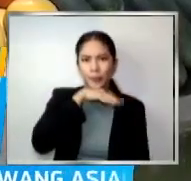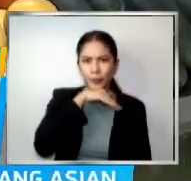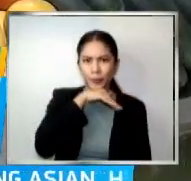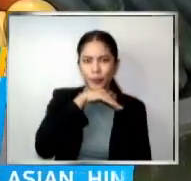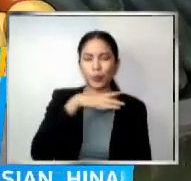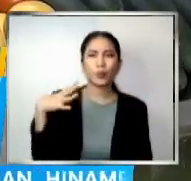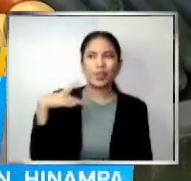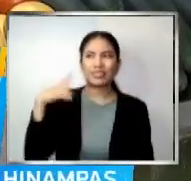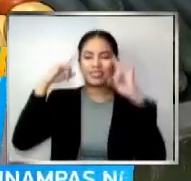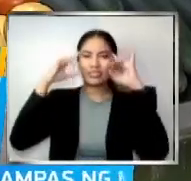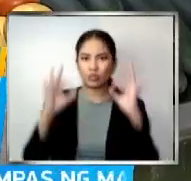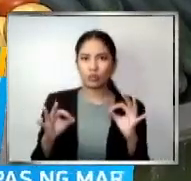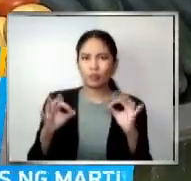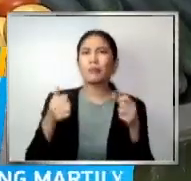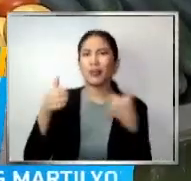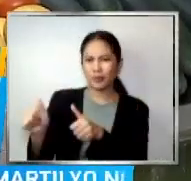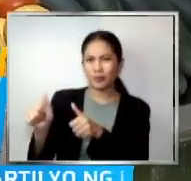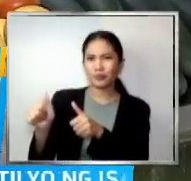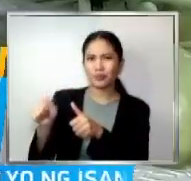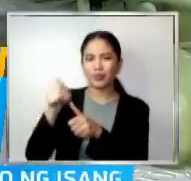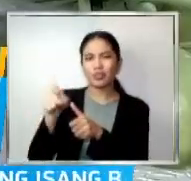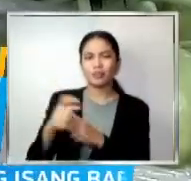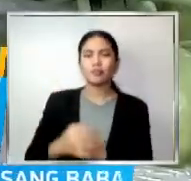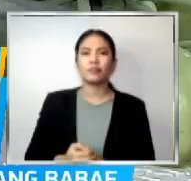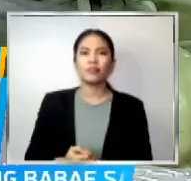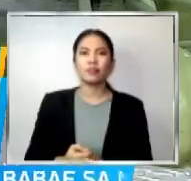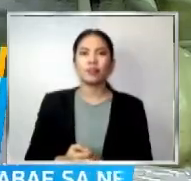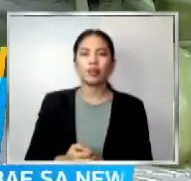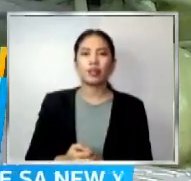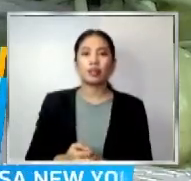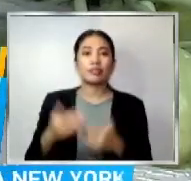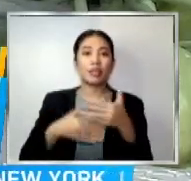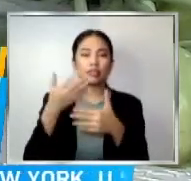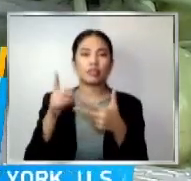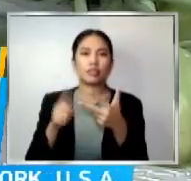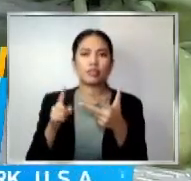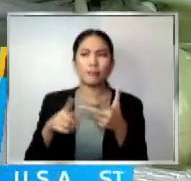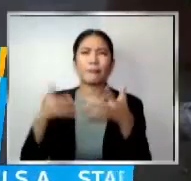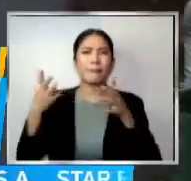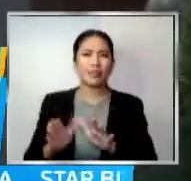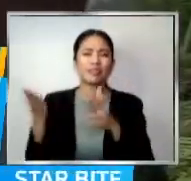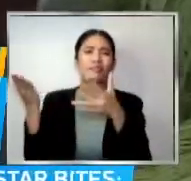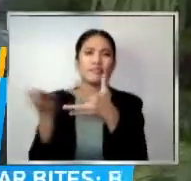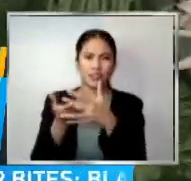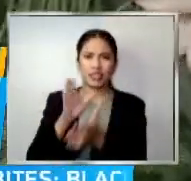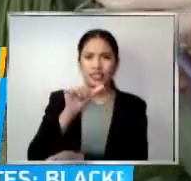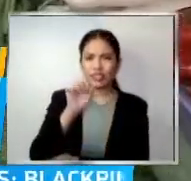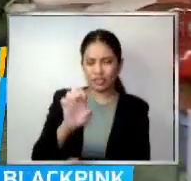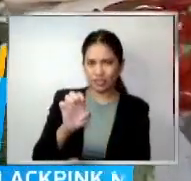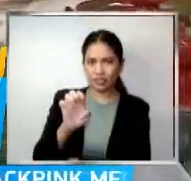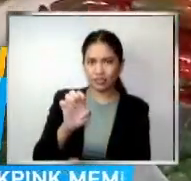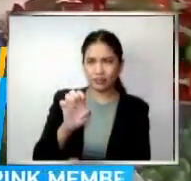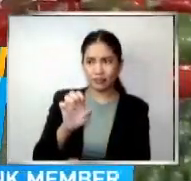sila. Pangatlo, yun nga, dinimanda na nilang kalihim ng agrikultura. So, hindi pa ba sapat yung